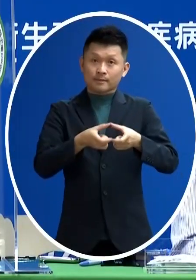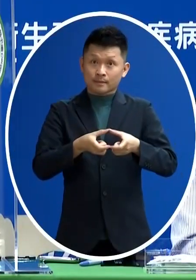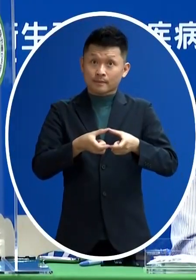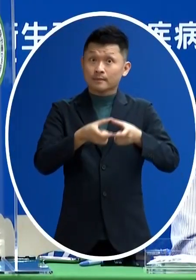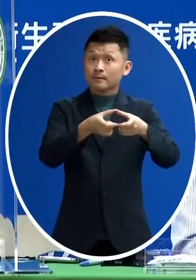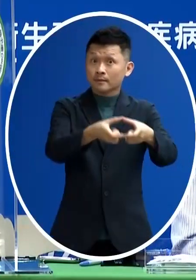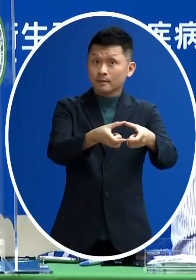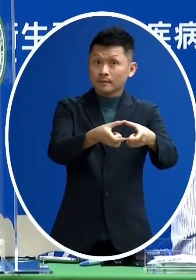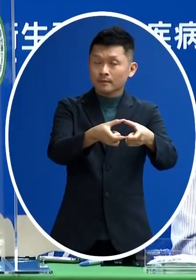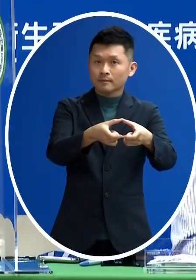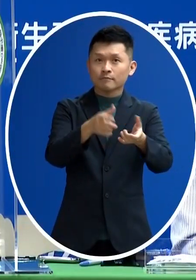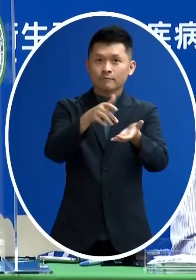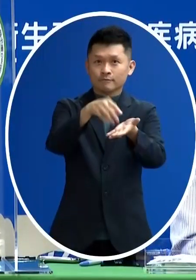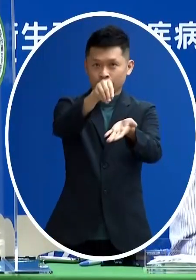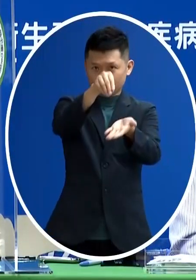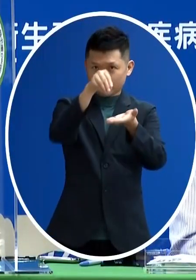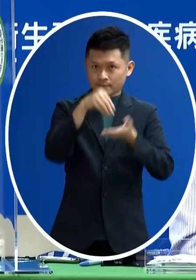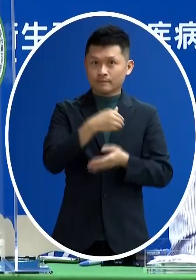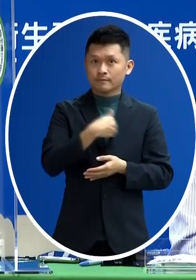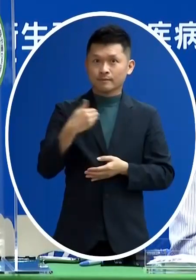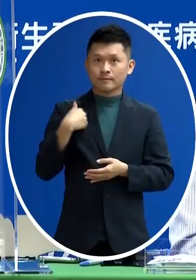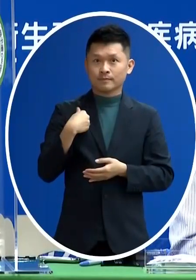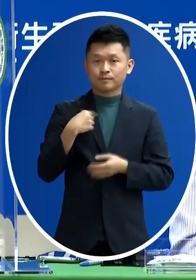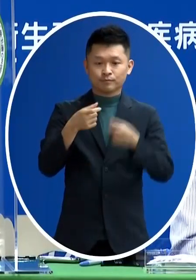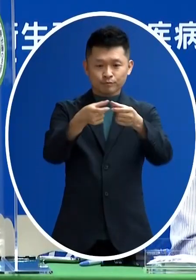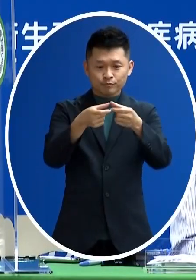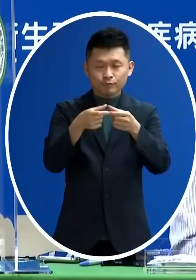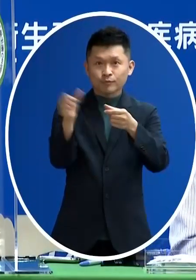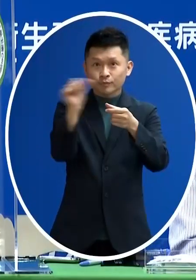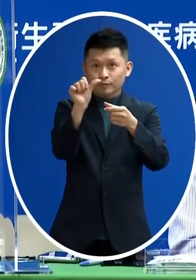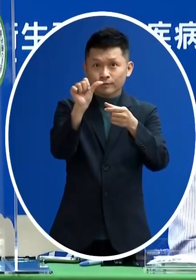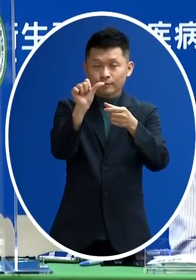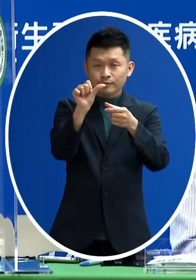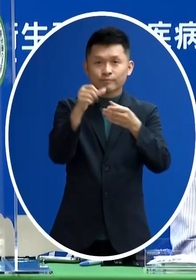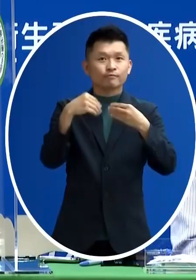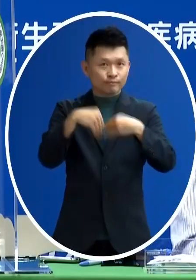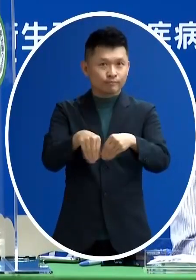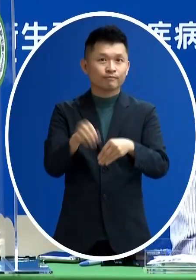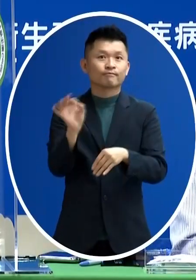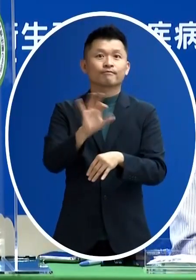去领一份就是5人剂的一个家用快筛。